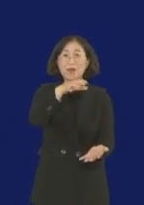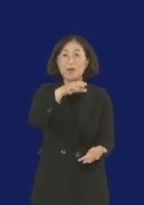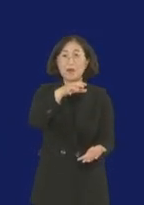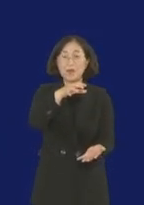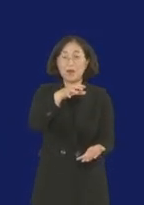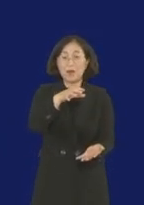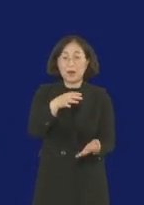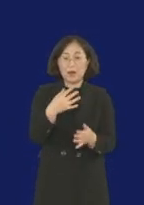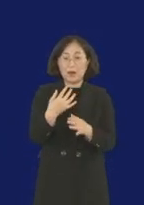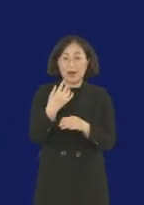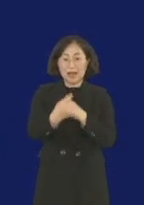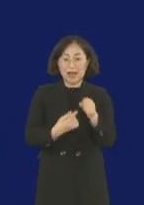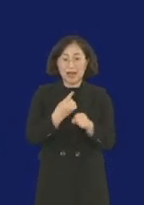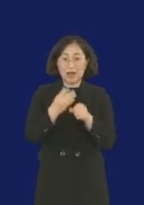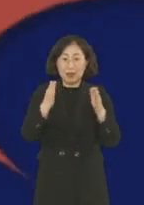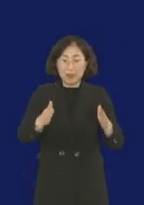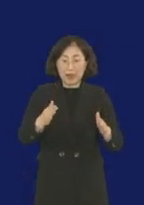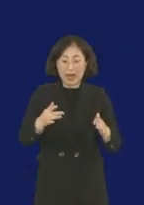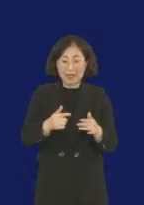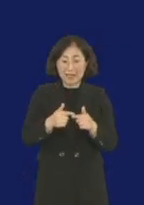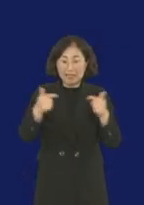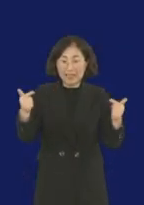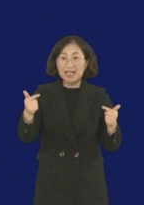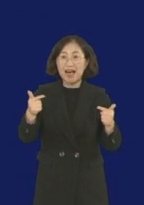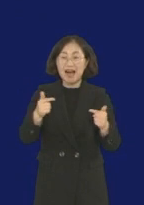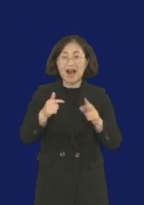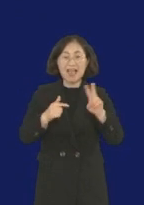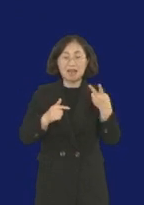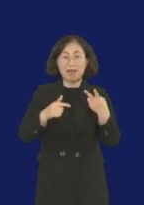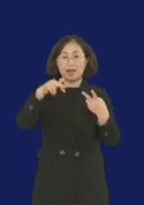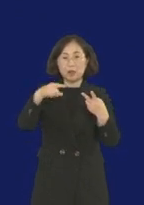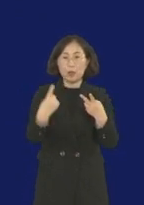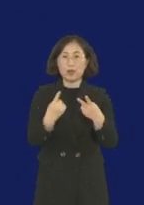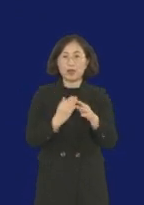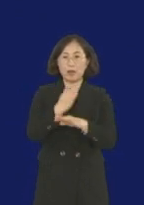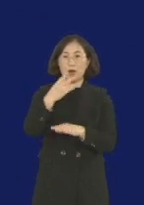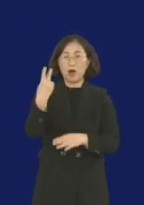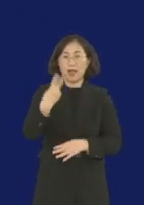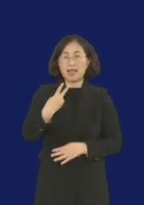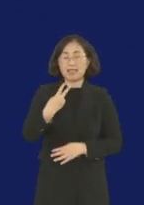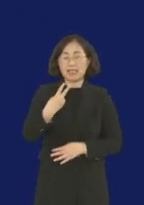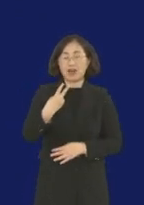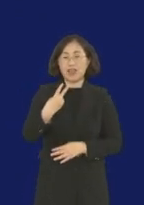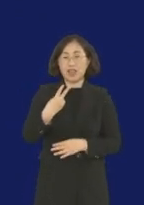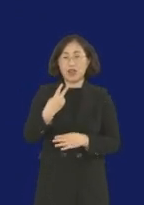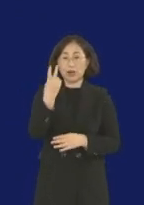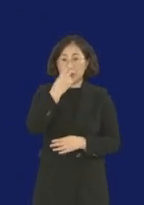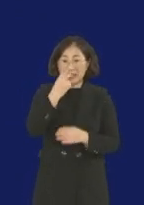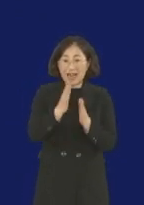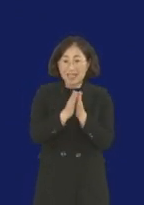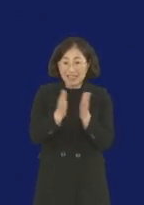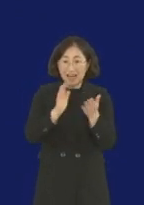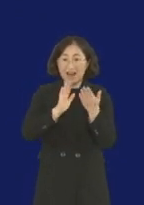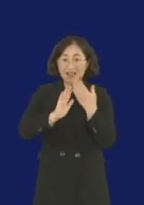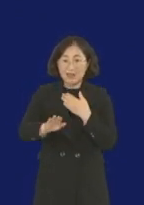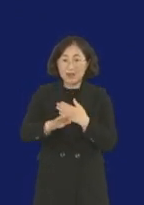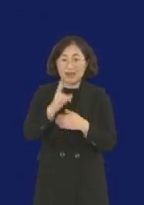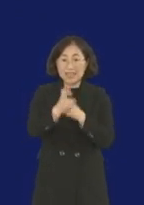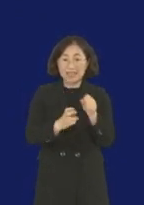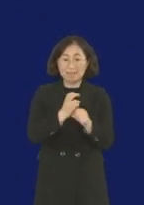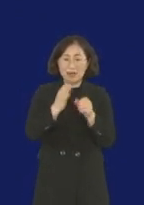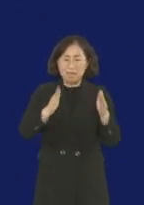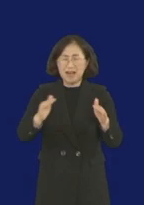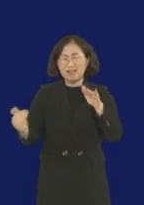불어났습니다. 지난 1년 새 증가폭이 200조 원을 넘어 2002년 한국은행의 통계 작성 이래 20년